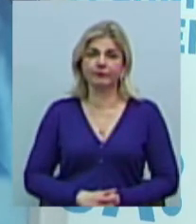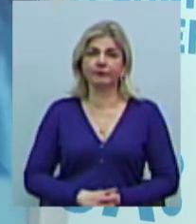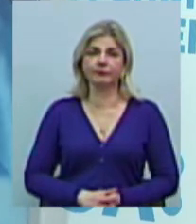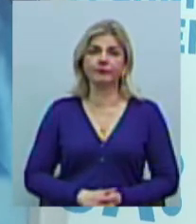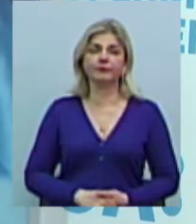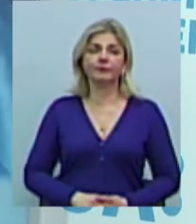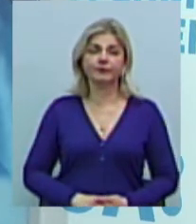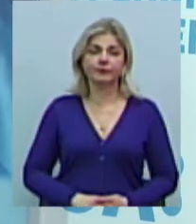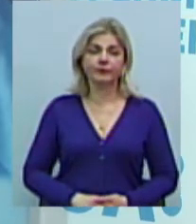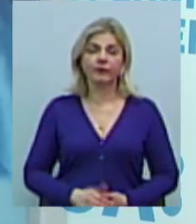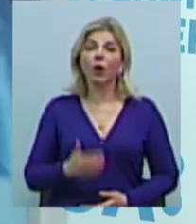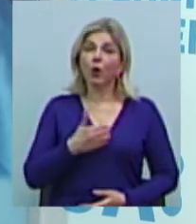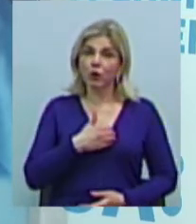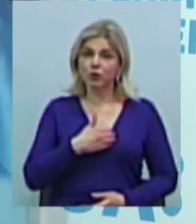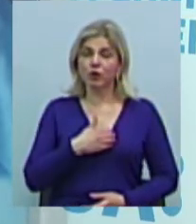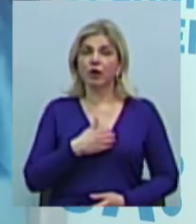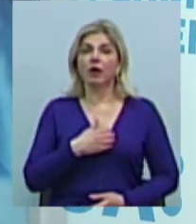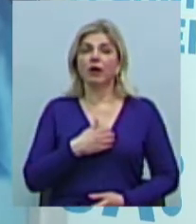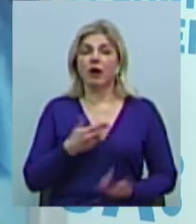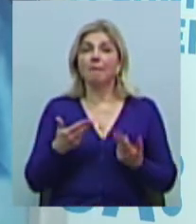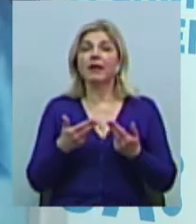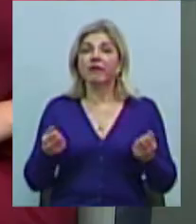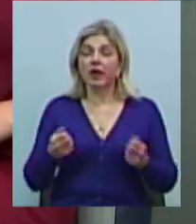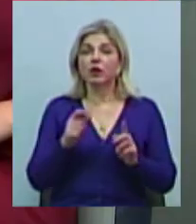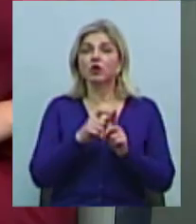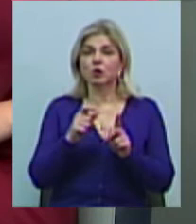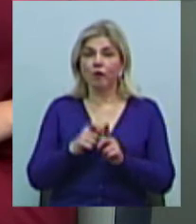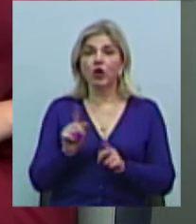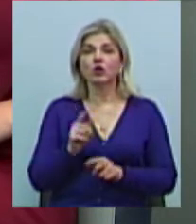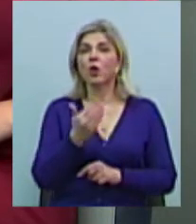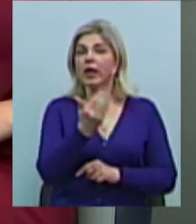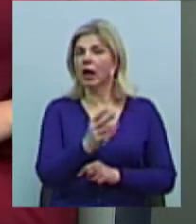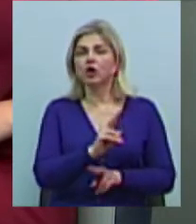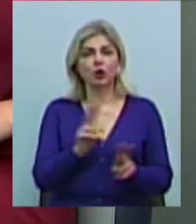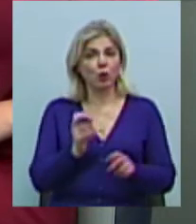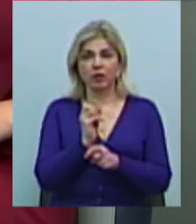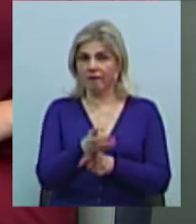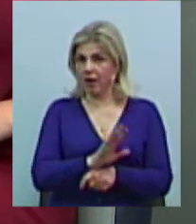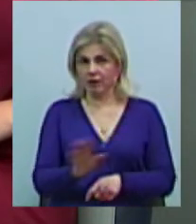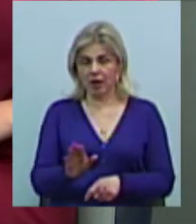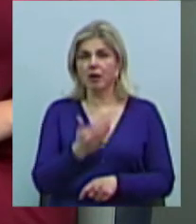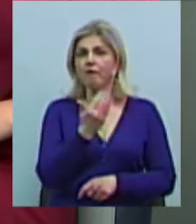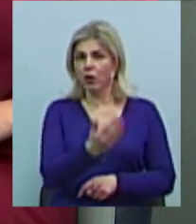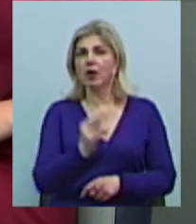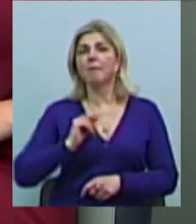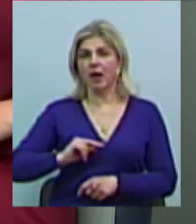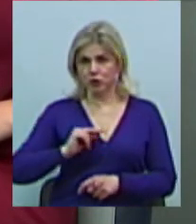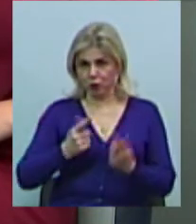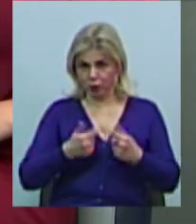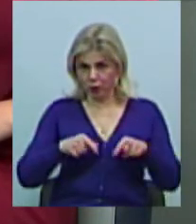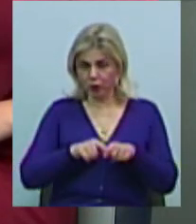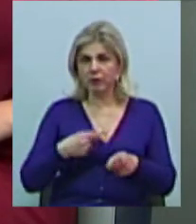говорити, стукатися двері. Я хочу підтвердити його слова, що ніхто їх не виганяє. Їх так, вони працюють, і ми фінансуємо у